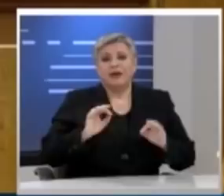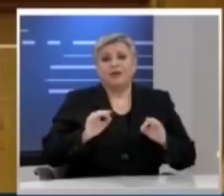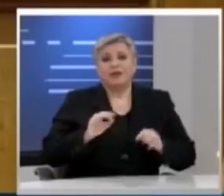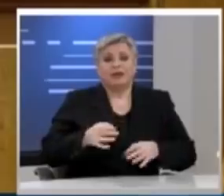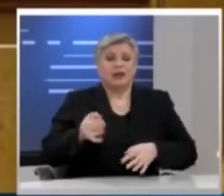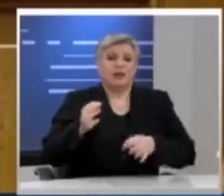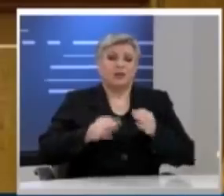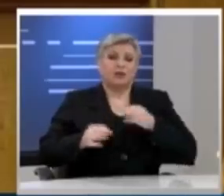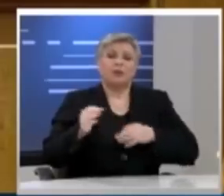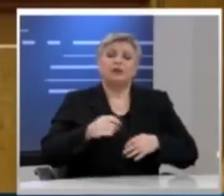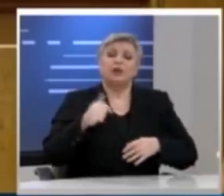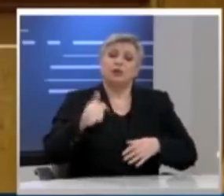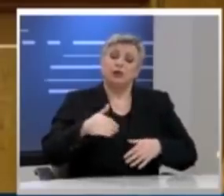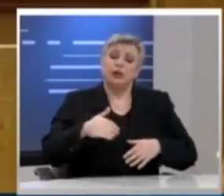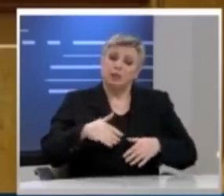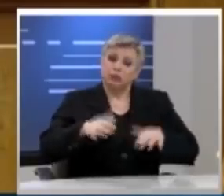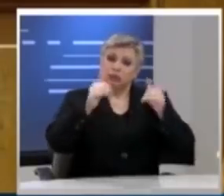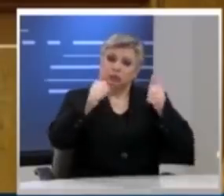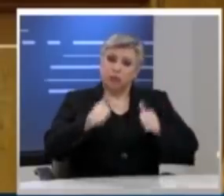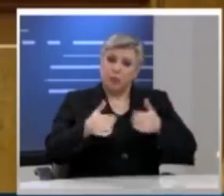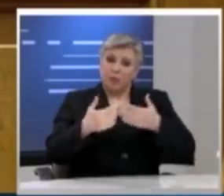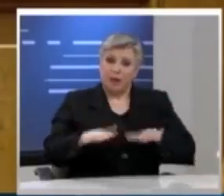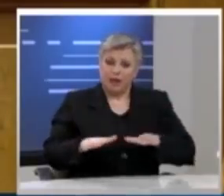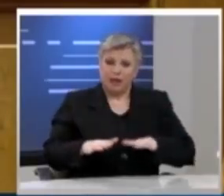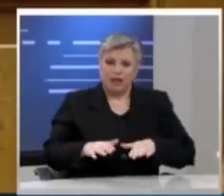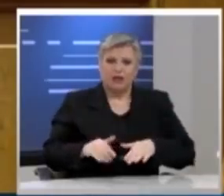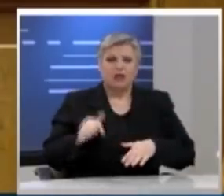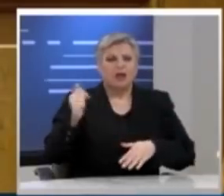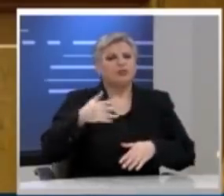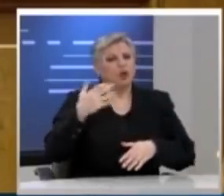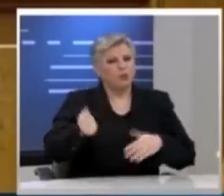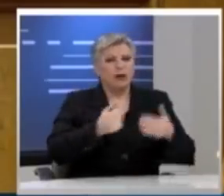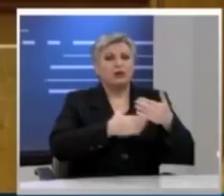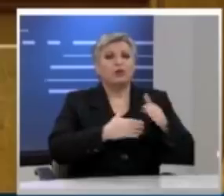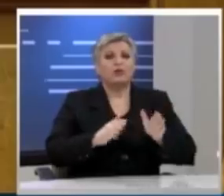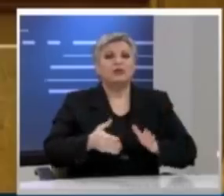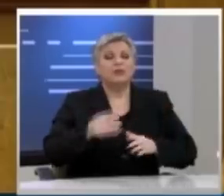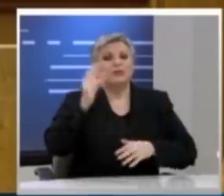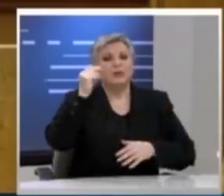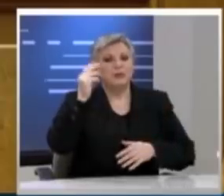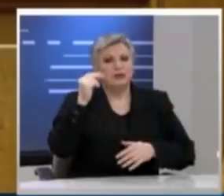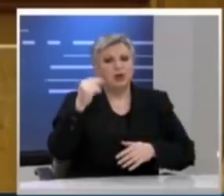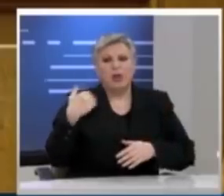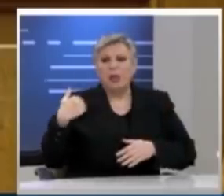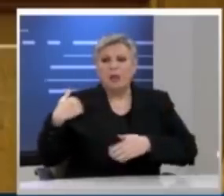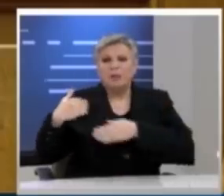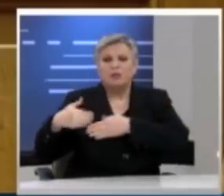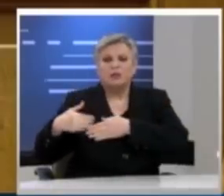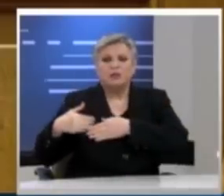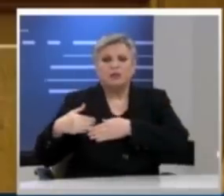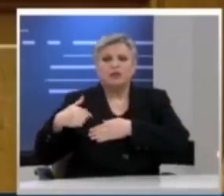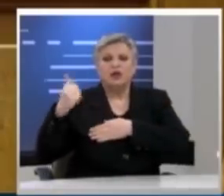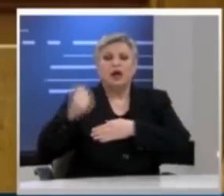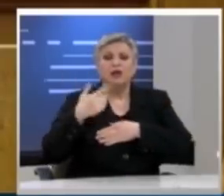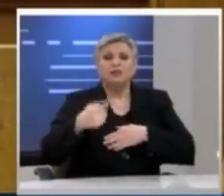δεπ που έχετε εξαγγείλει εδώ υπάρχουν πάρα πολλά τμήματα που τα τελευταία χρόνια έχουν χάσει